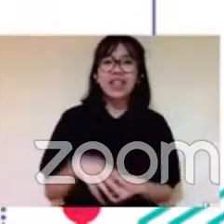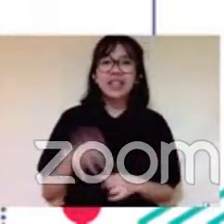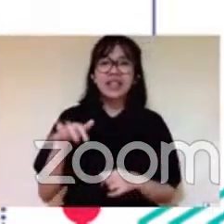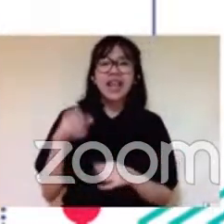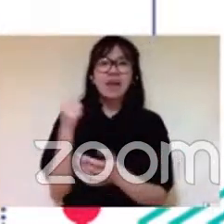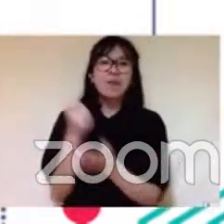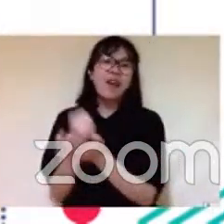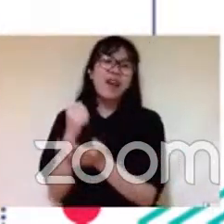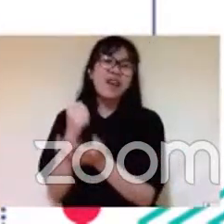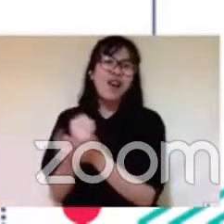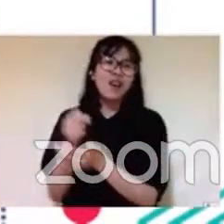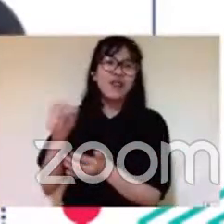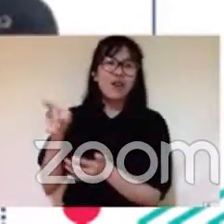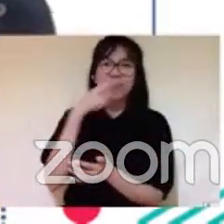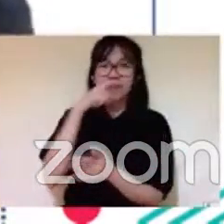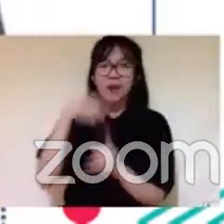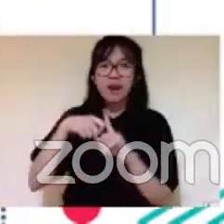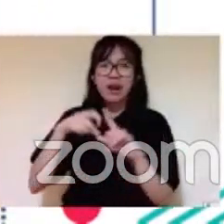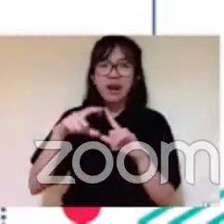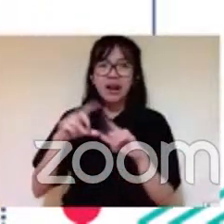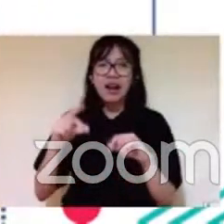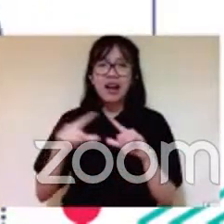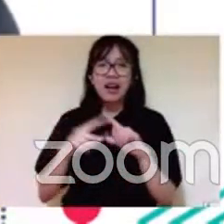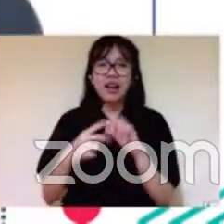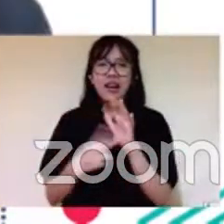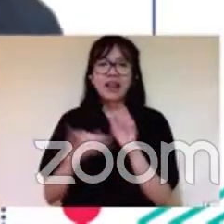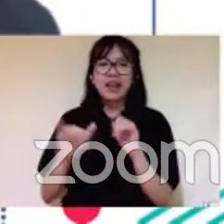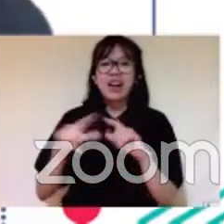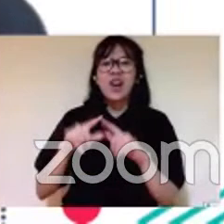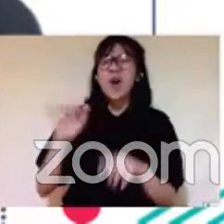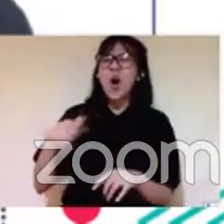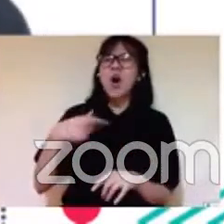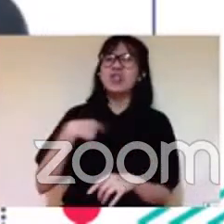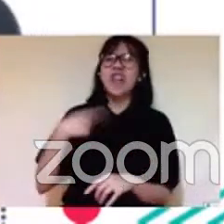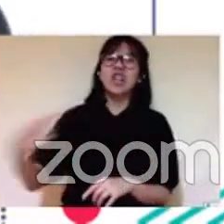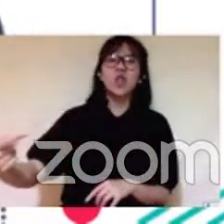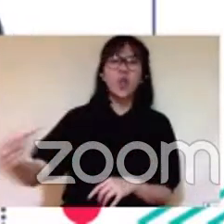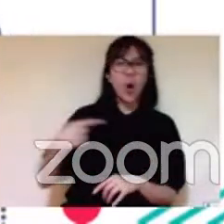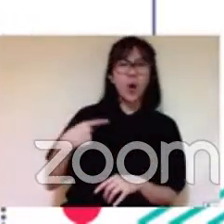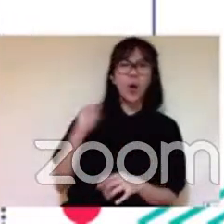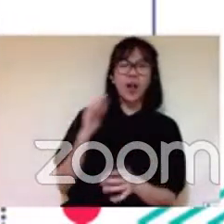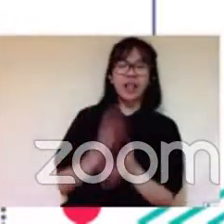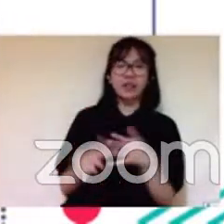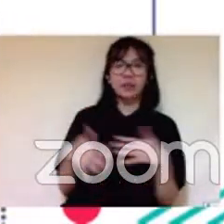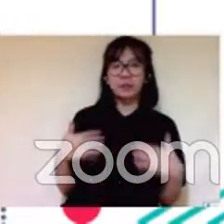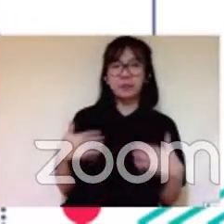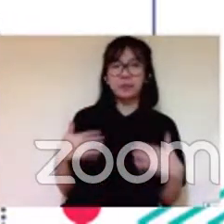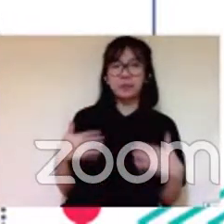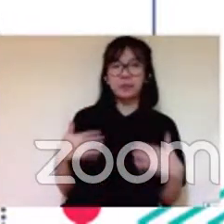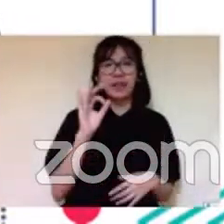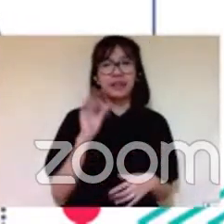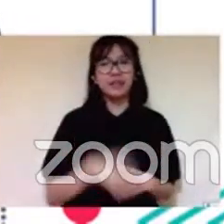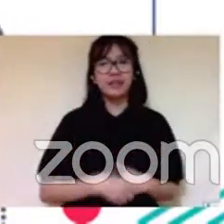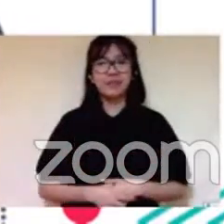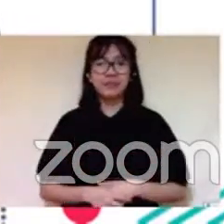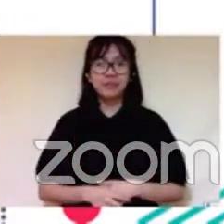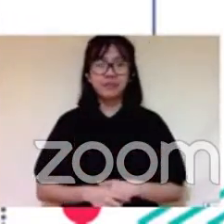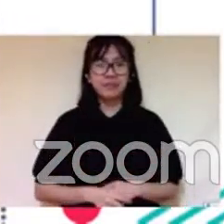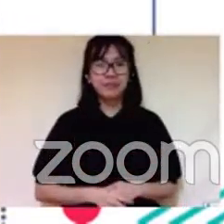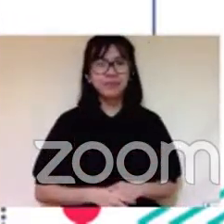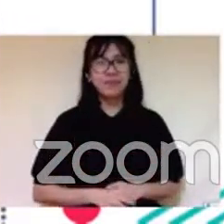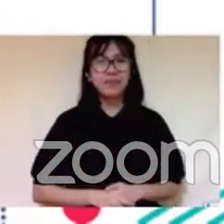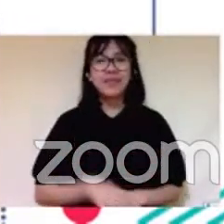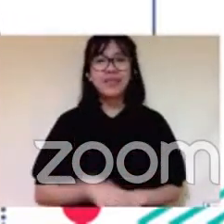Mbak. Saya langsung ditodong ibu lawyer ini. Ya, jadi saya kira memang kalau di OVO